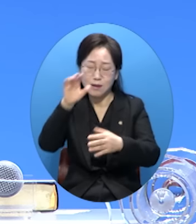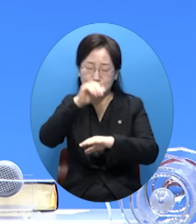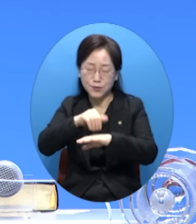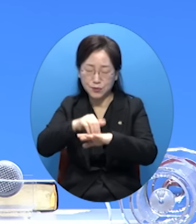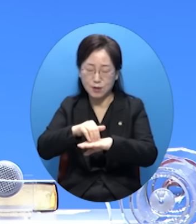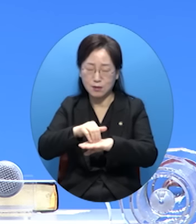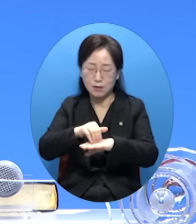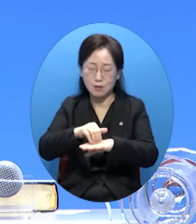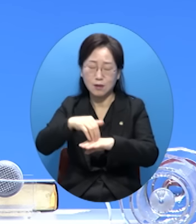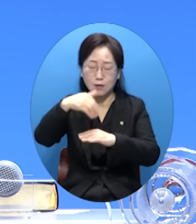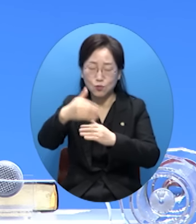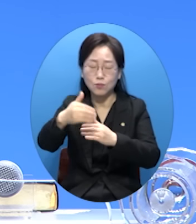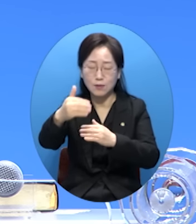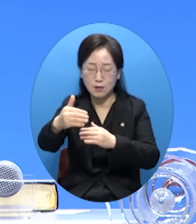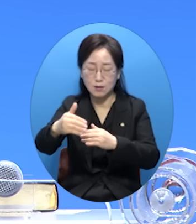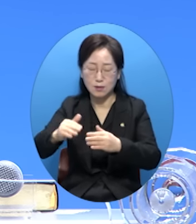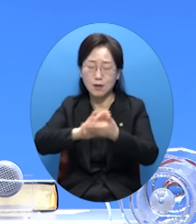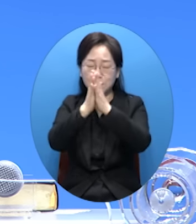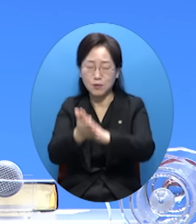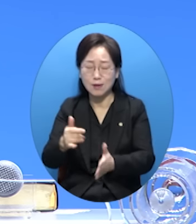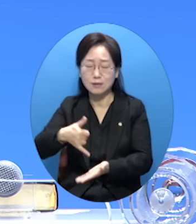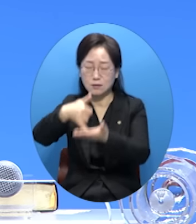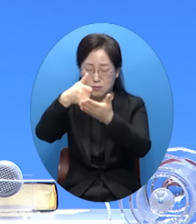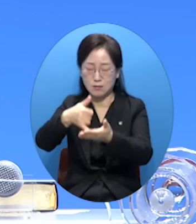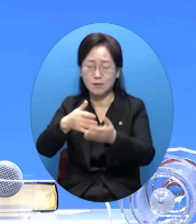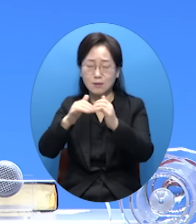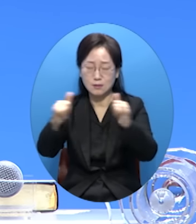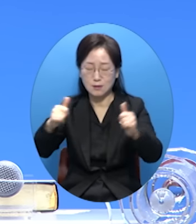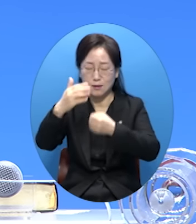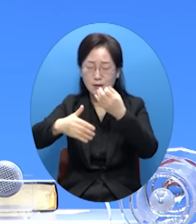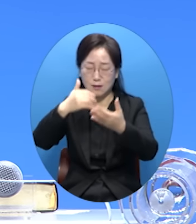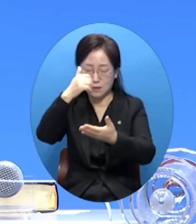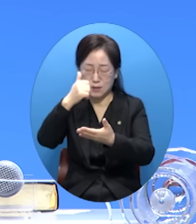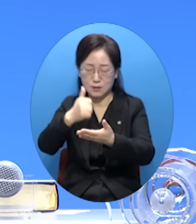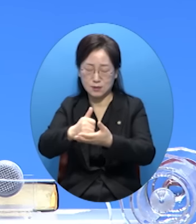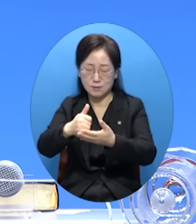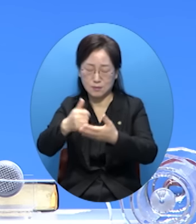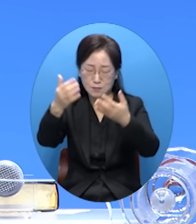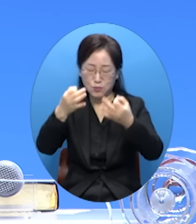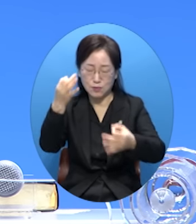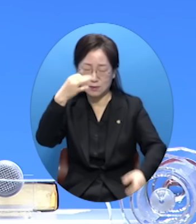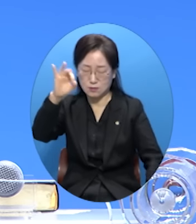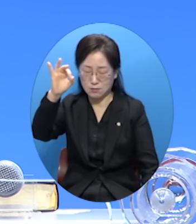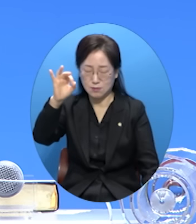통하여 변화된 인격자로, 하나님께 인정받는 자로